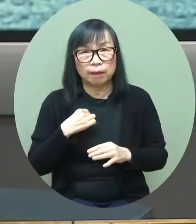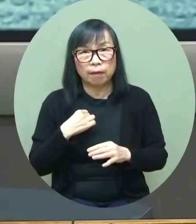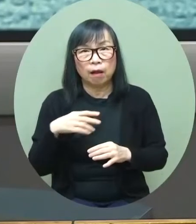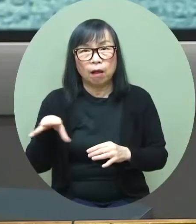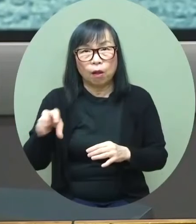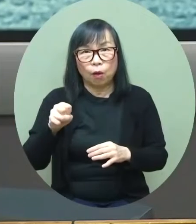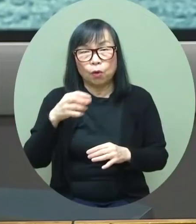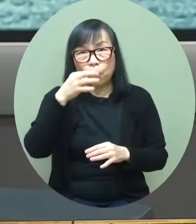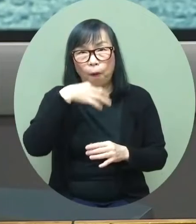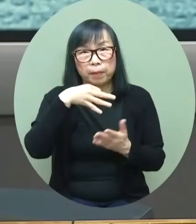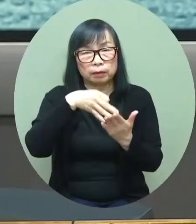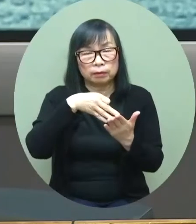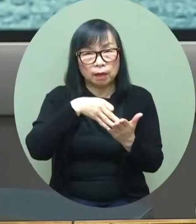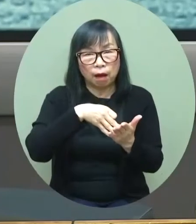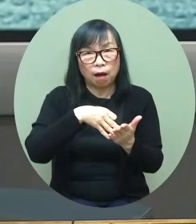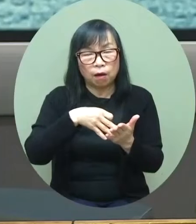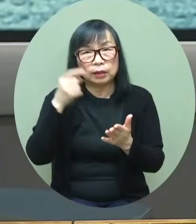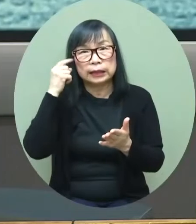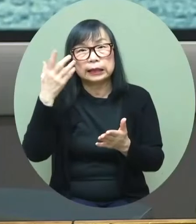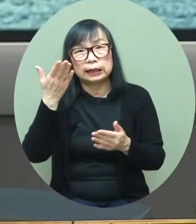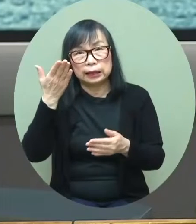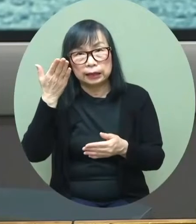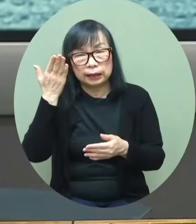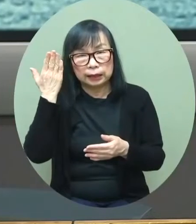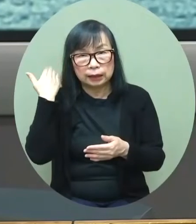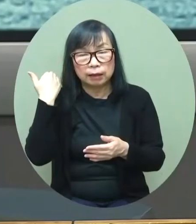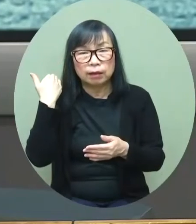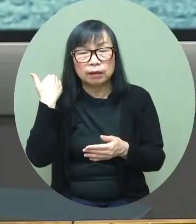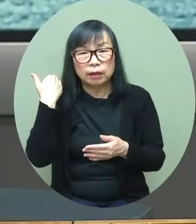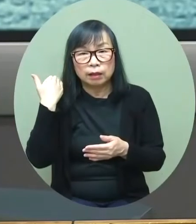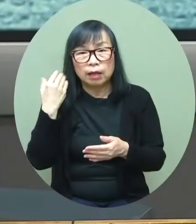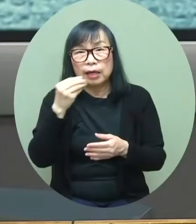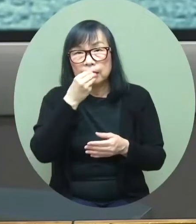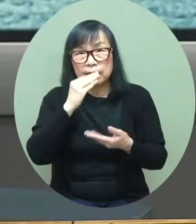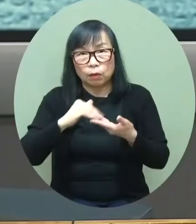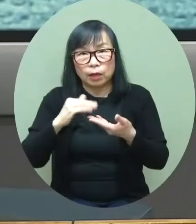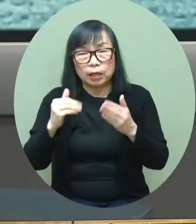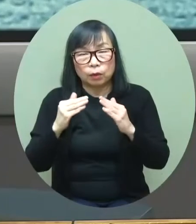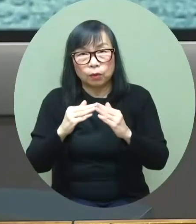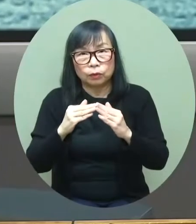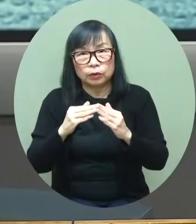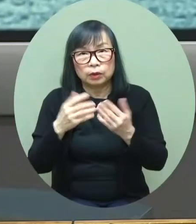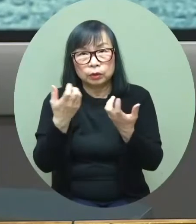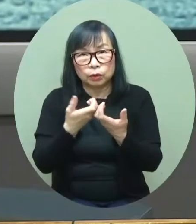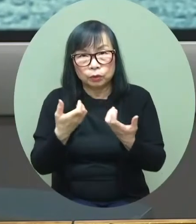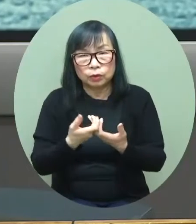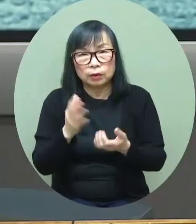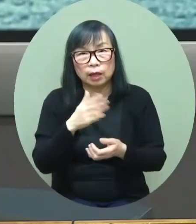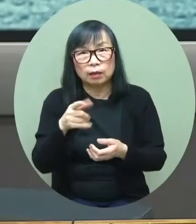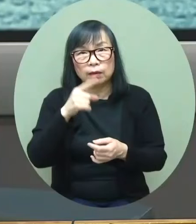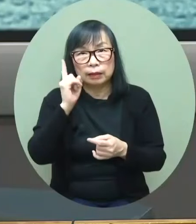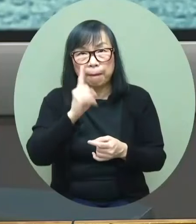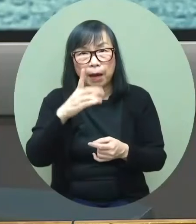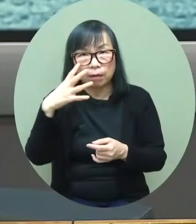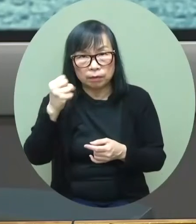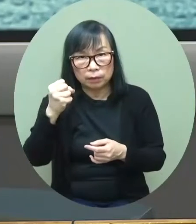攞藥嘅名單，我知道之前我哋食衞局都出過一啲數字，係大概有